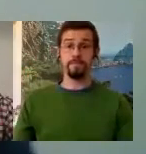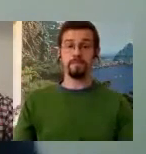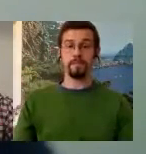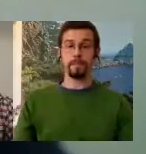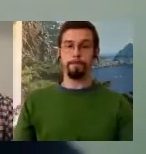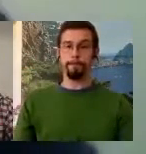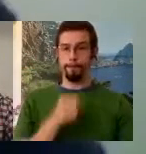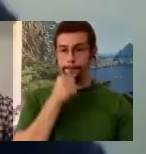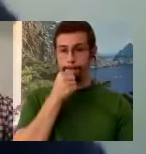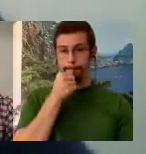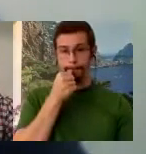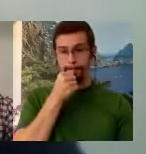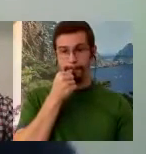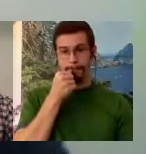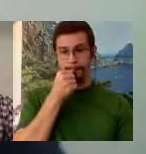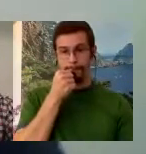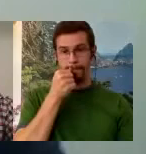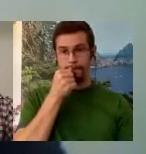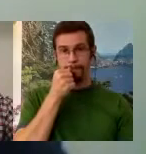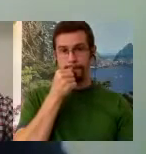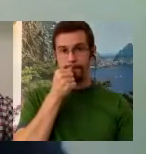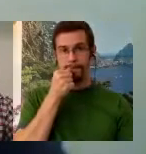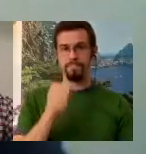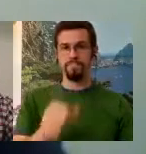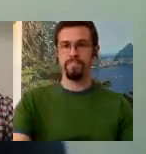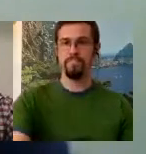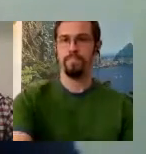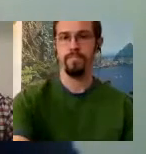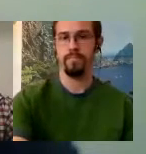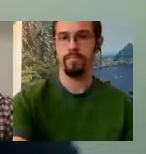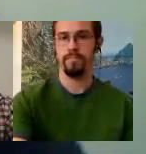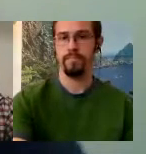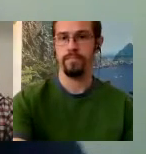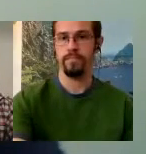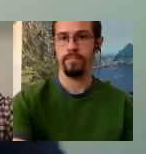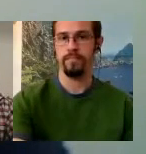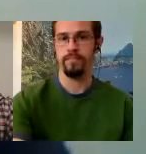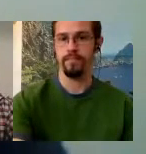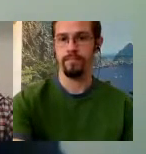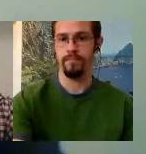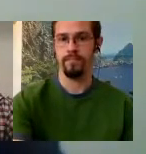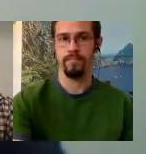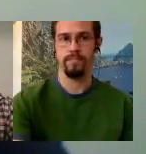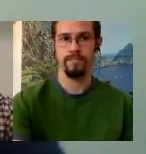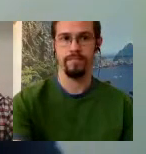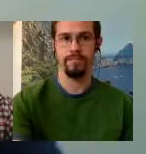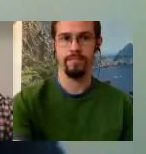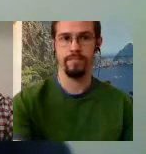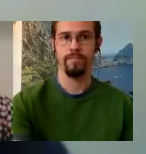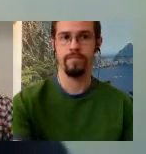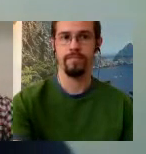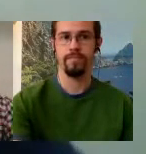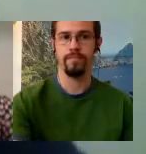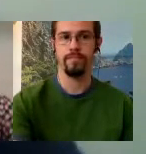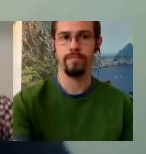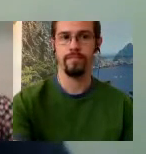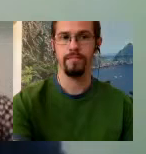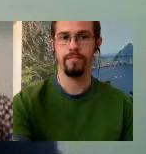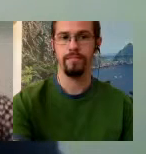عند نهاية التقييم كل من هذه الأفراد الخمسة سألتهم عن رأيهم في كتابة لغة